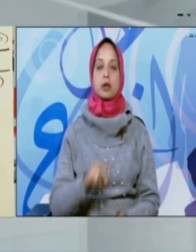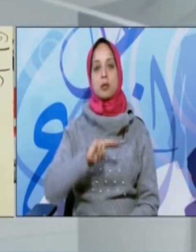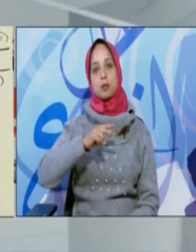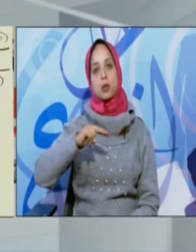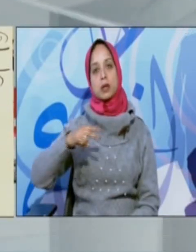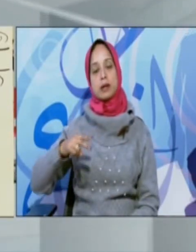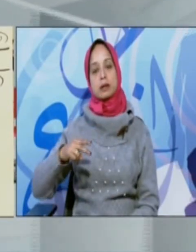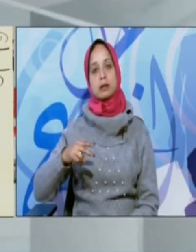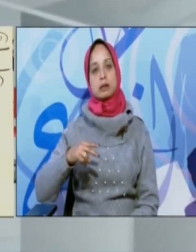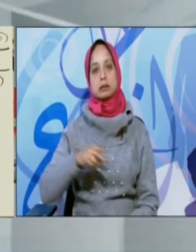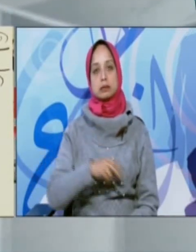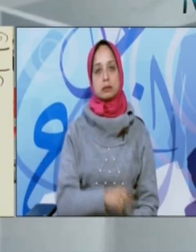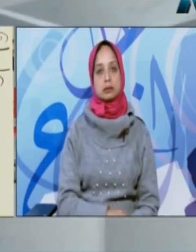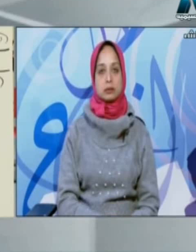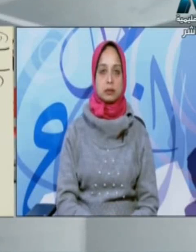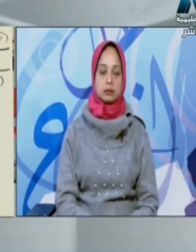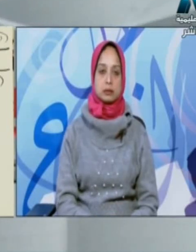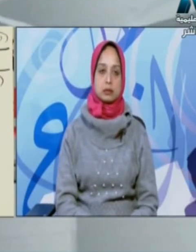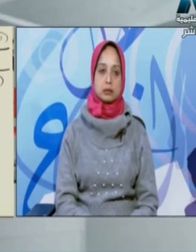المتغيرات